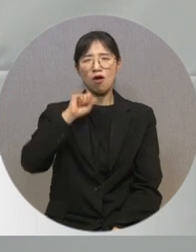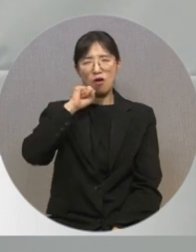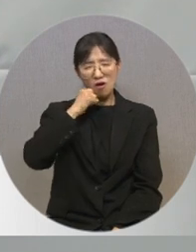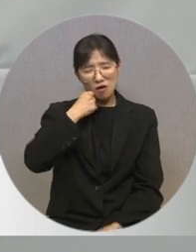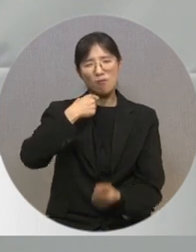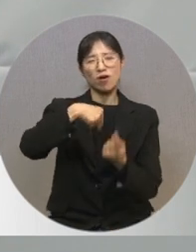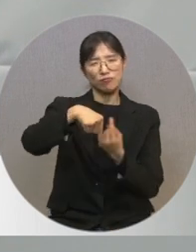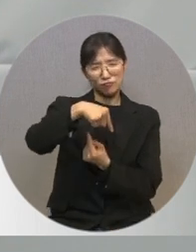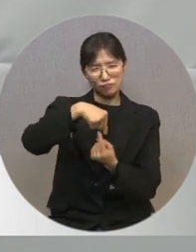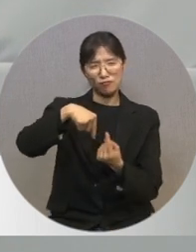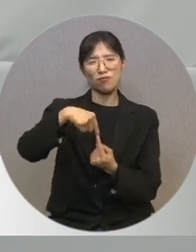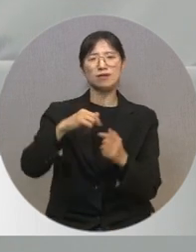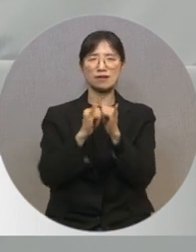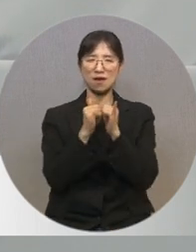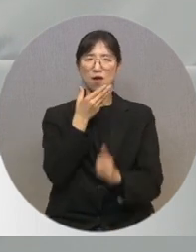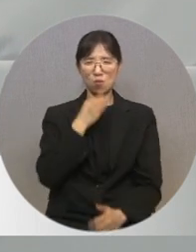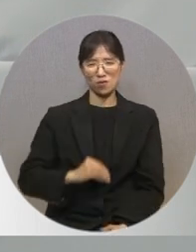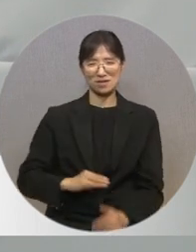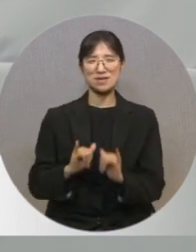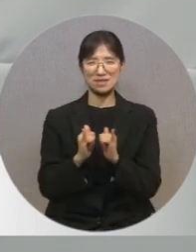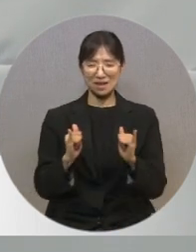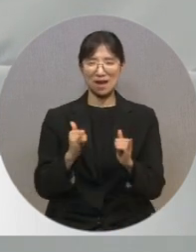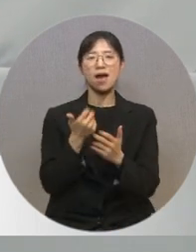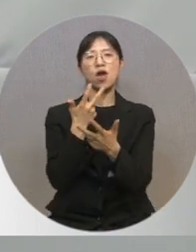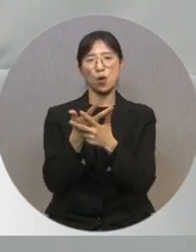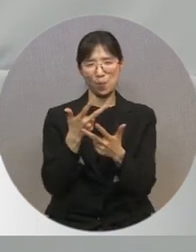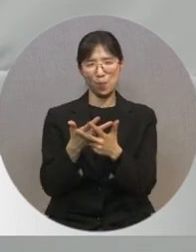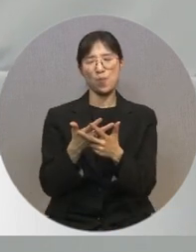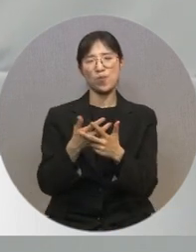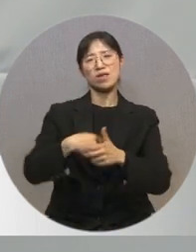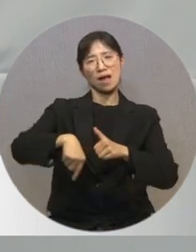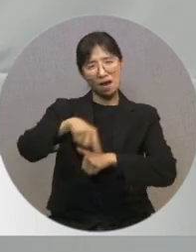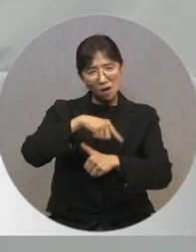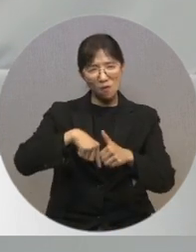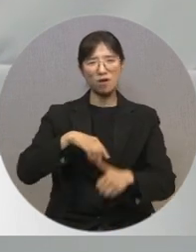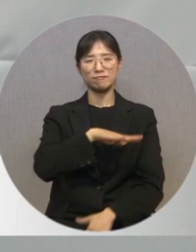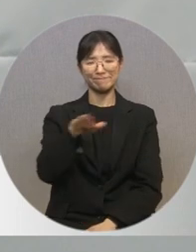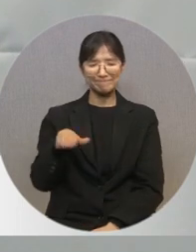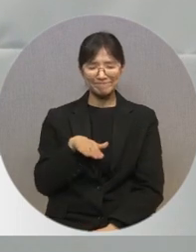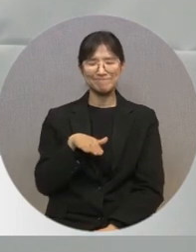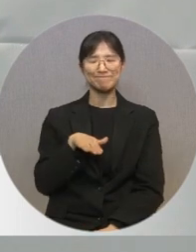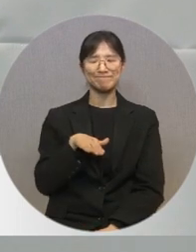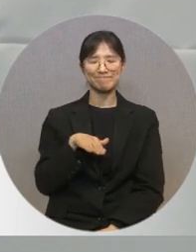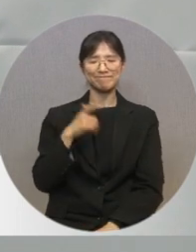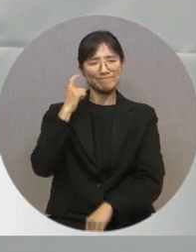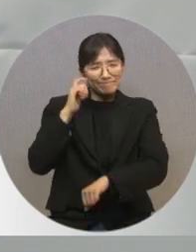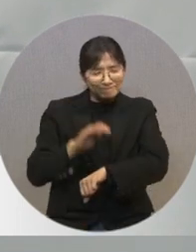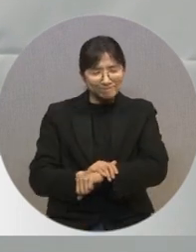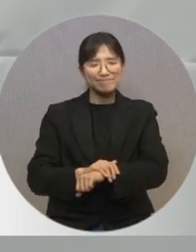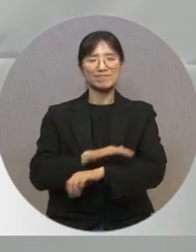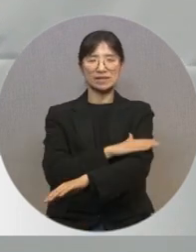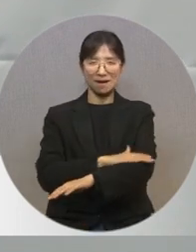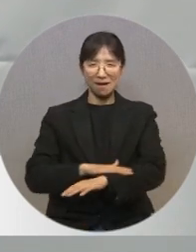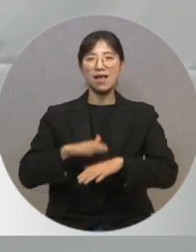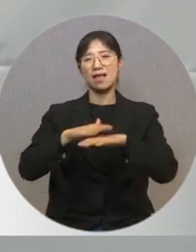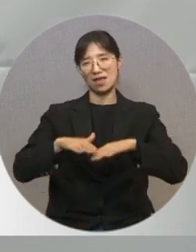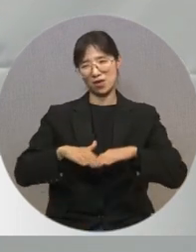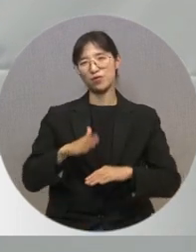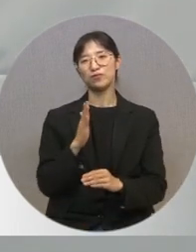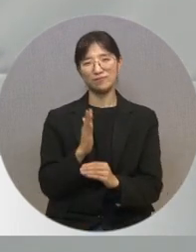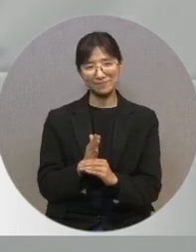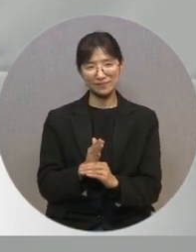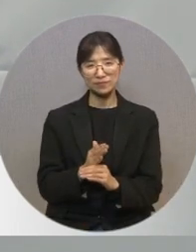어렵게 운영되어지는 우리 사회복사협회의 상황들은 저희들이 지혜롭게 잘 헤쳐나가고